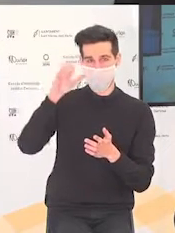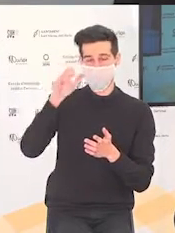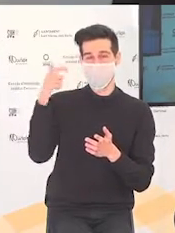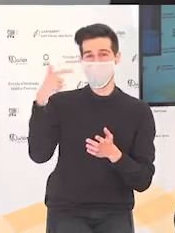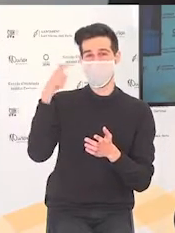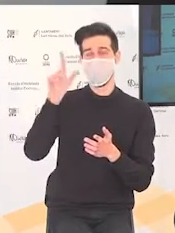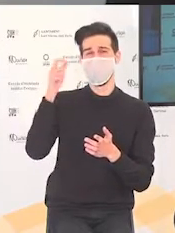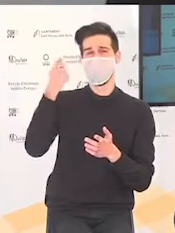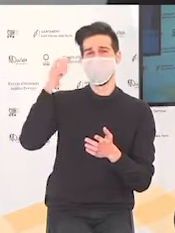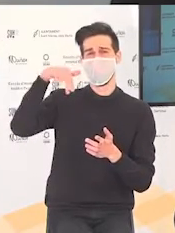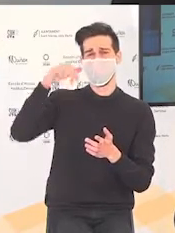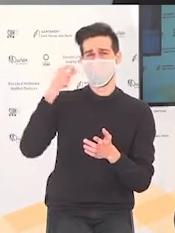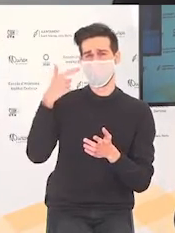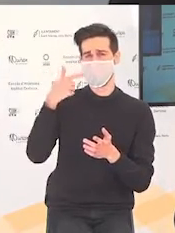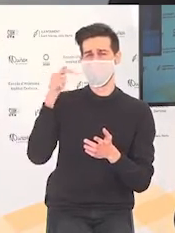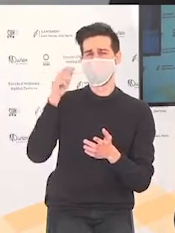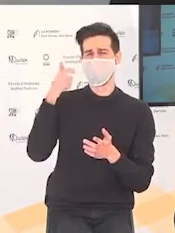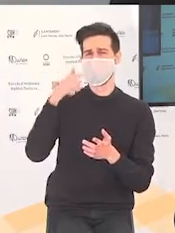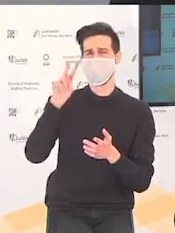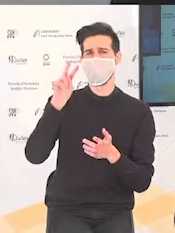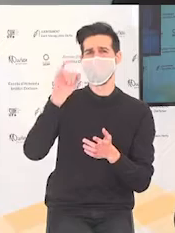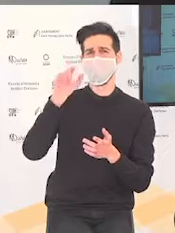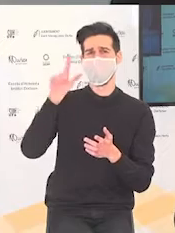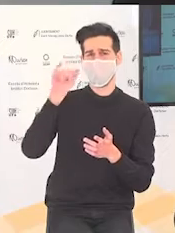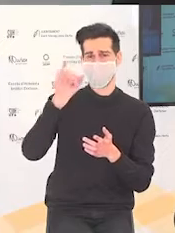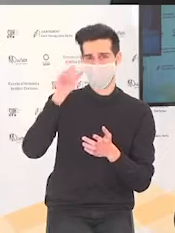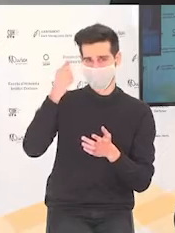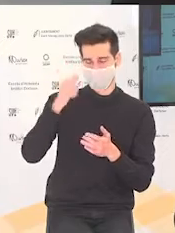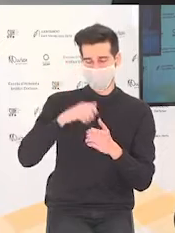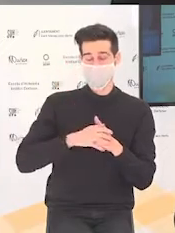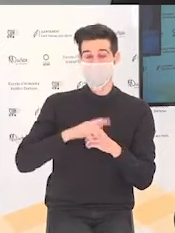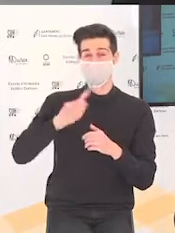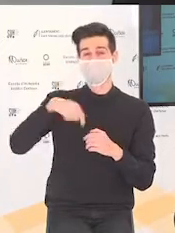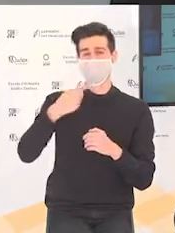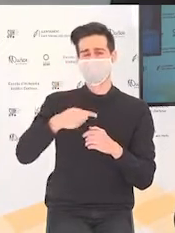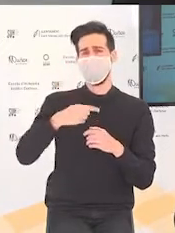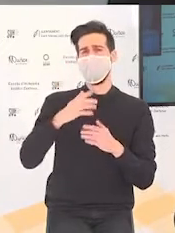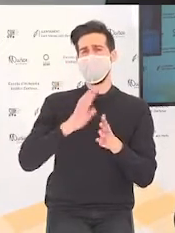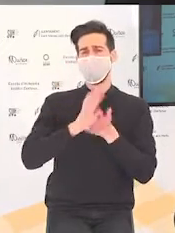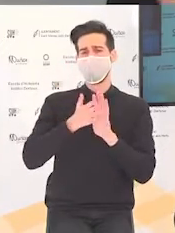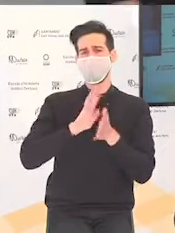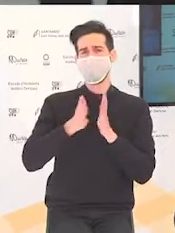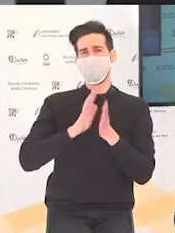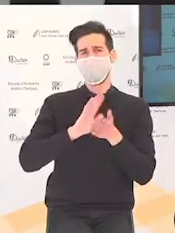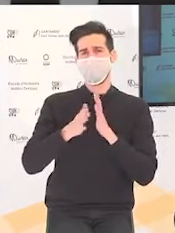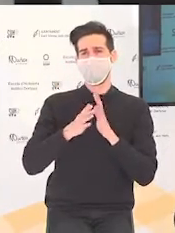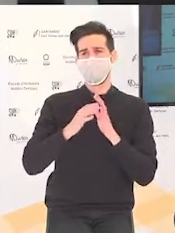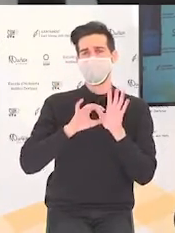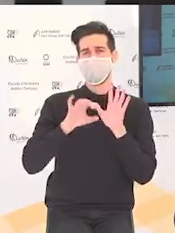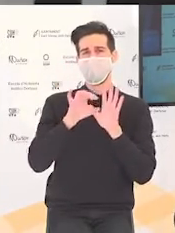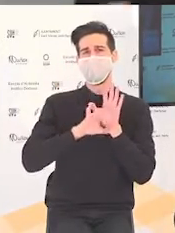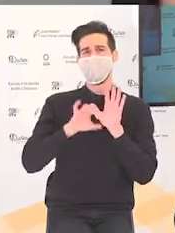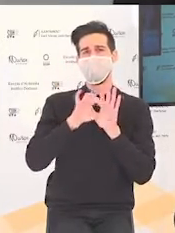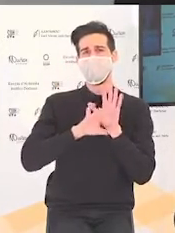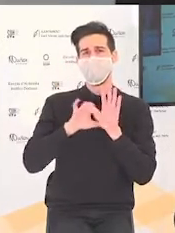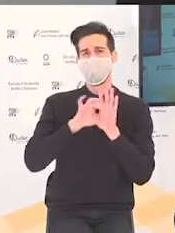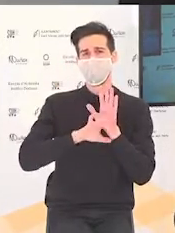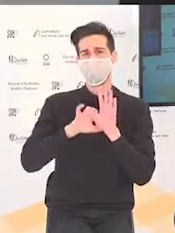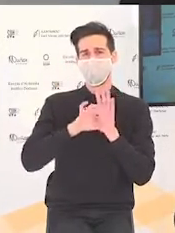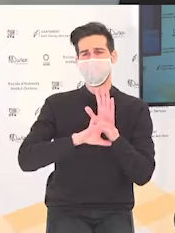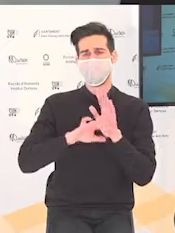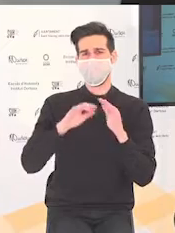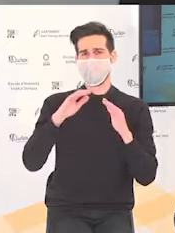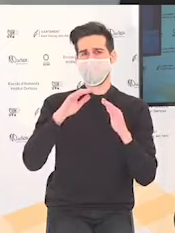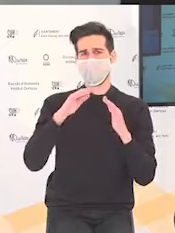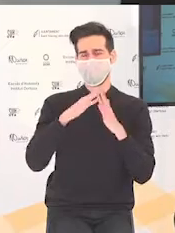2009. I després va passar per l'Escola Superior Nacional de Pastisseria d'un municipi que es diu Très Difficile